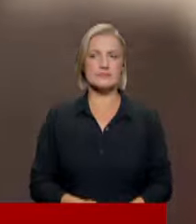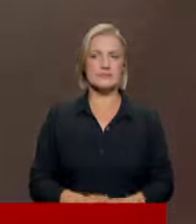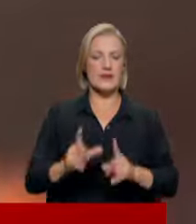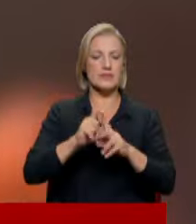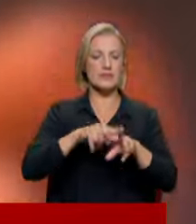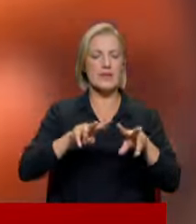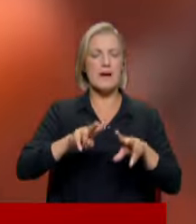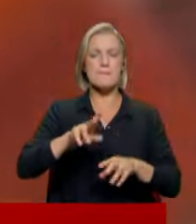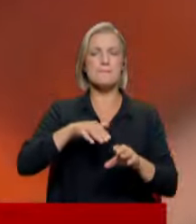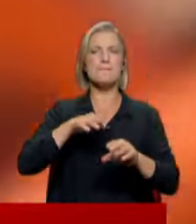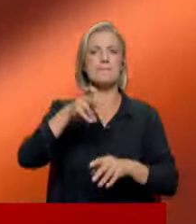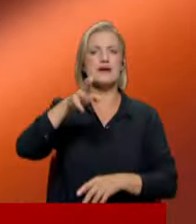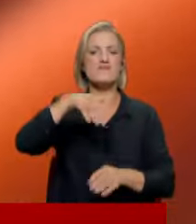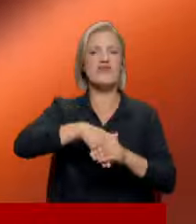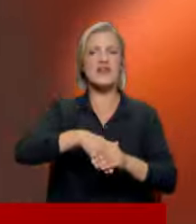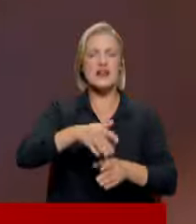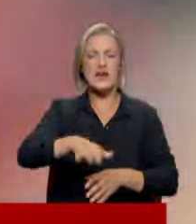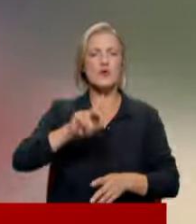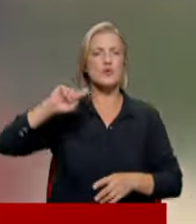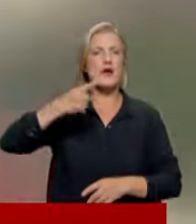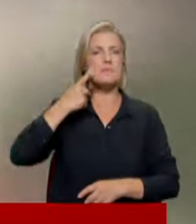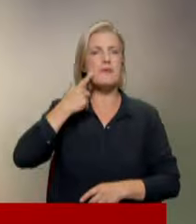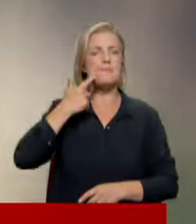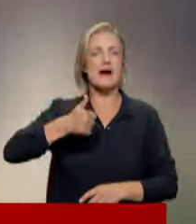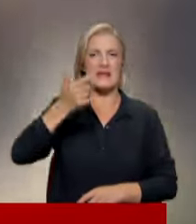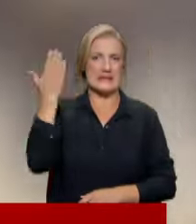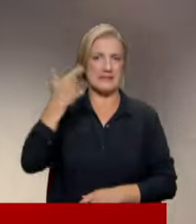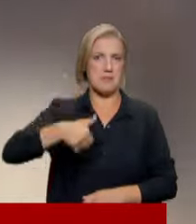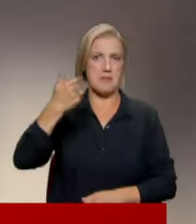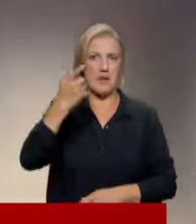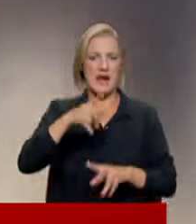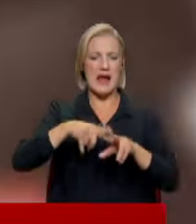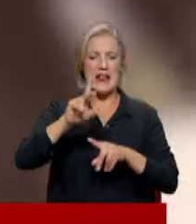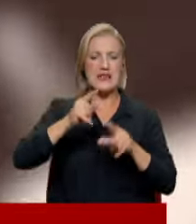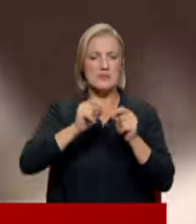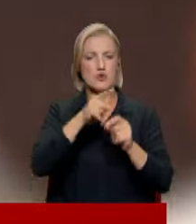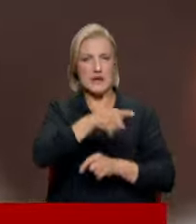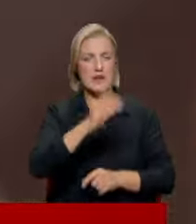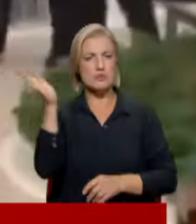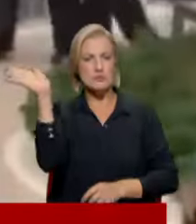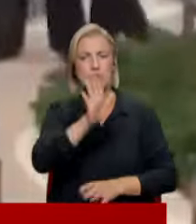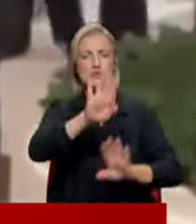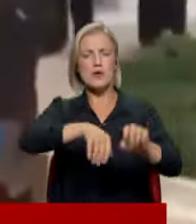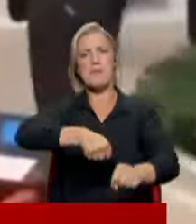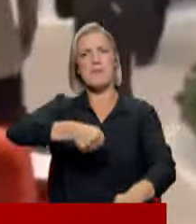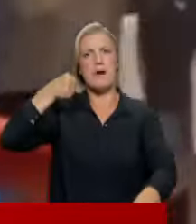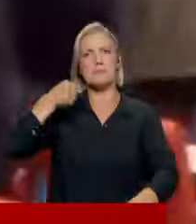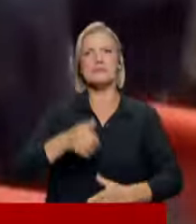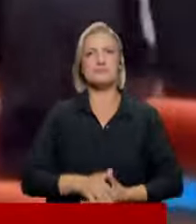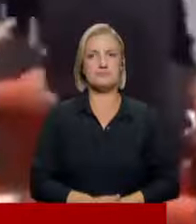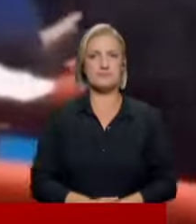DEM Partili vekil yerde sürüklendi. Ulaştırma Eski Bakanı Adil Kara İsmailoğlu Ali Bozan'a önce tokat attı sonra yumruk.